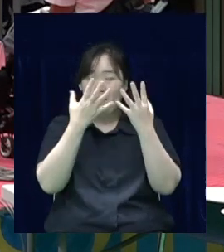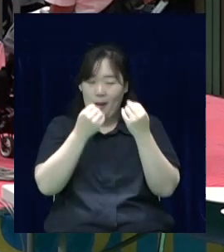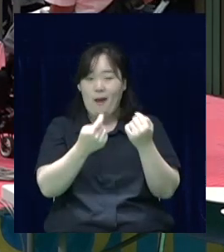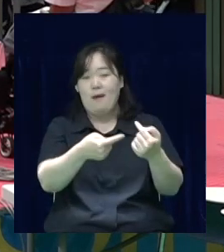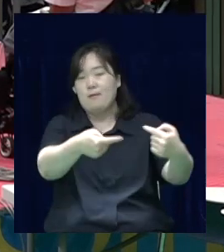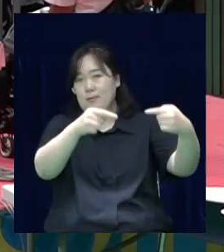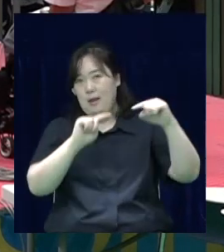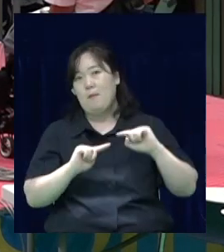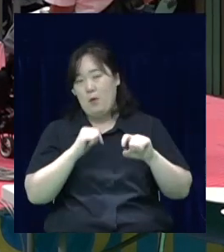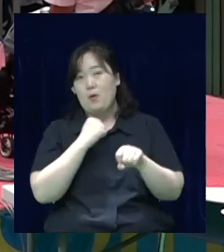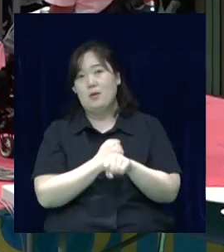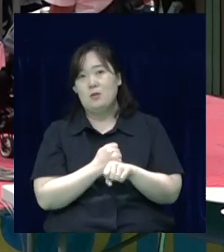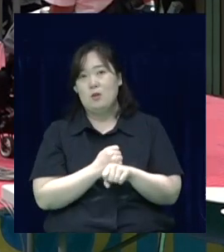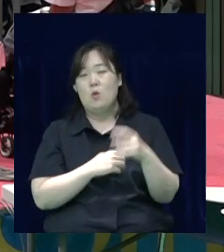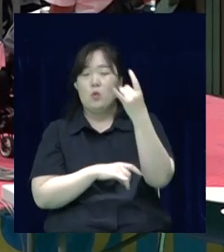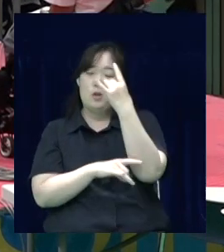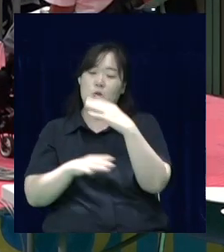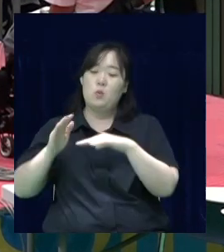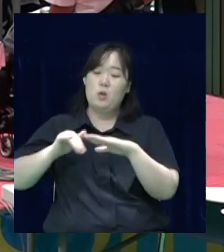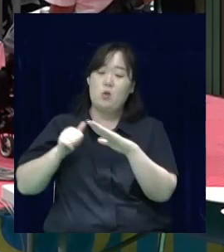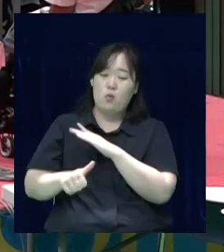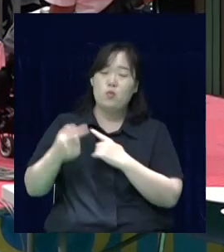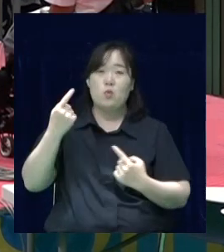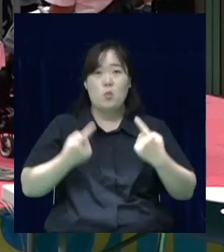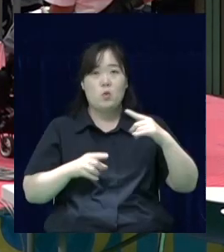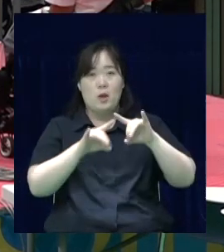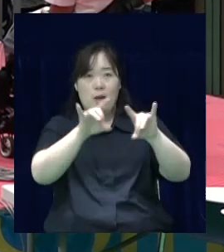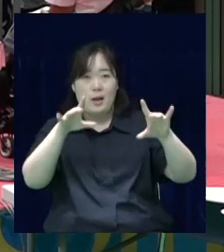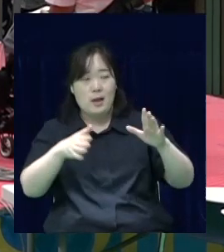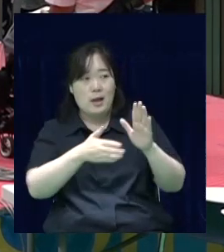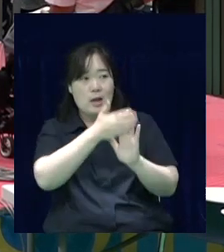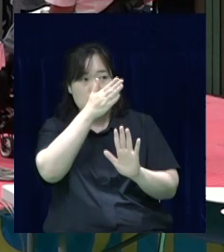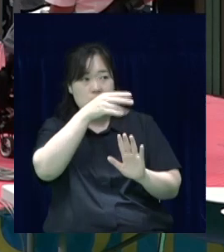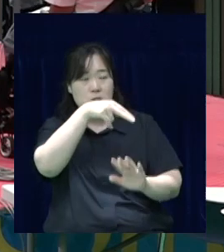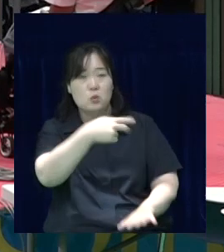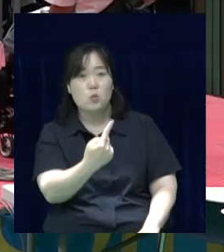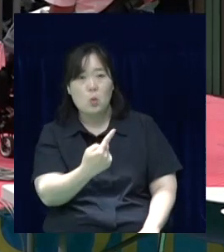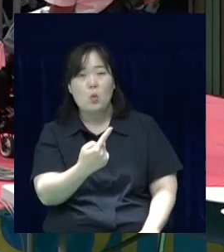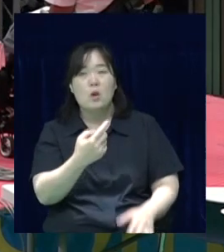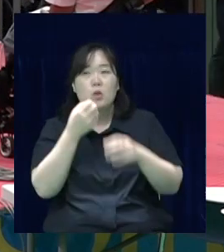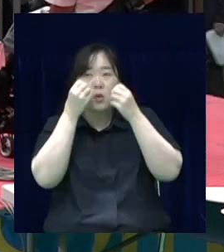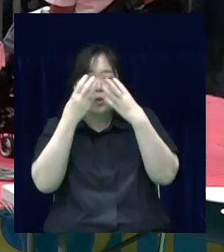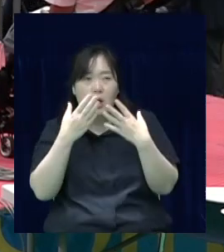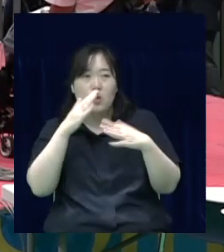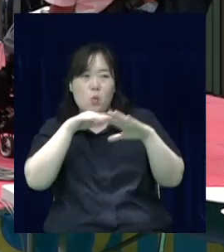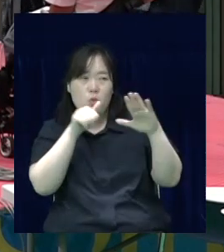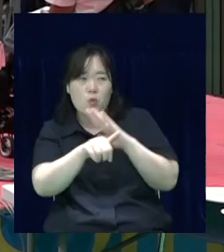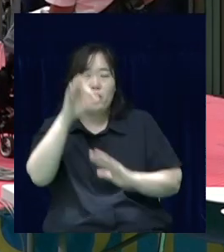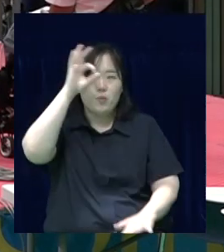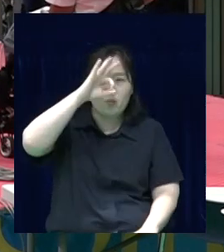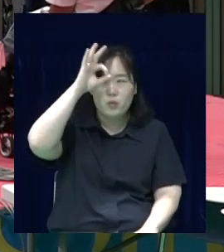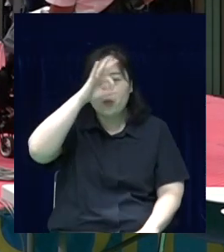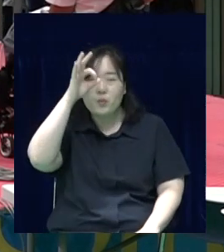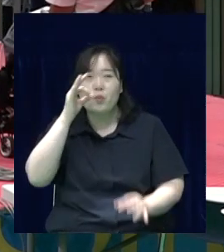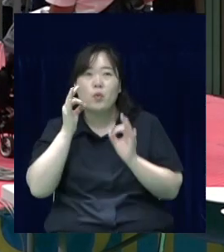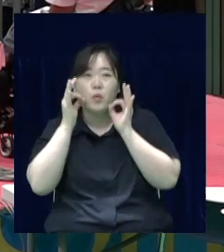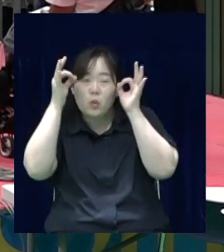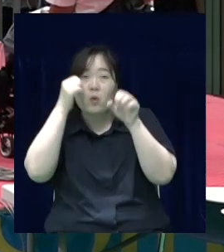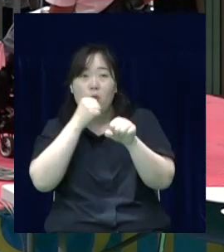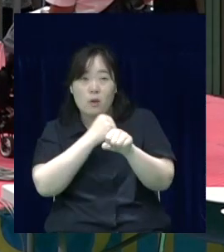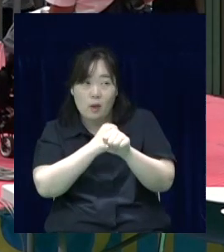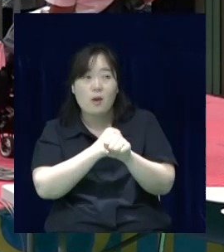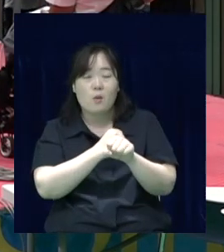기존의 선수보다도 신인 선수들이 어떤 각 시도에서 코치진들이 많이 발굴을 해서 나왔기 때문에 이 선수들은 앞으로